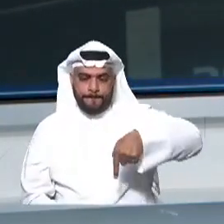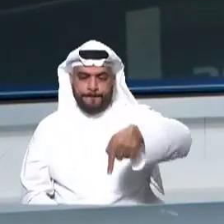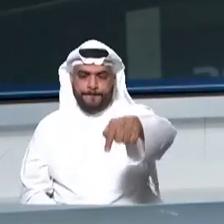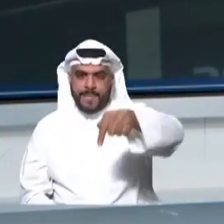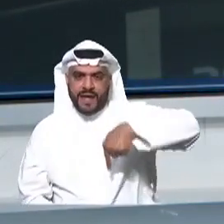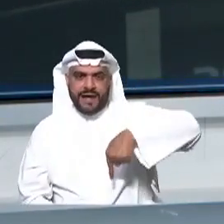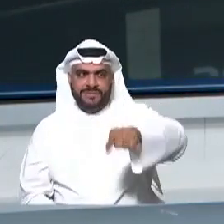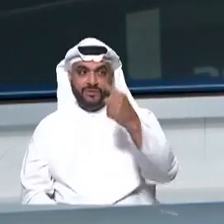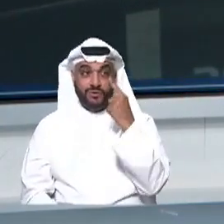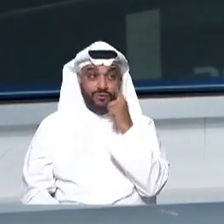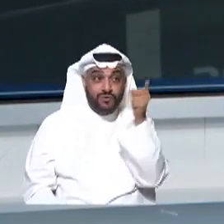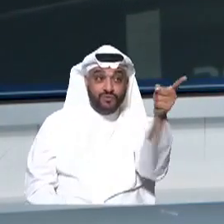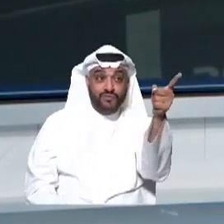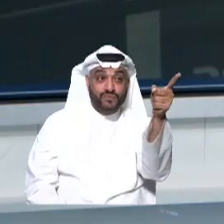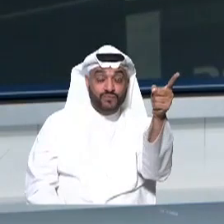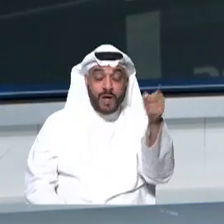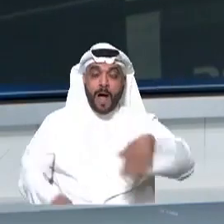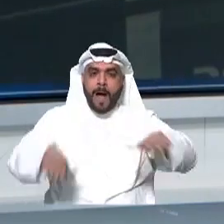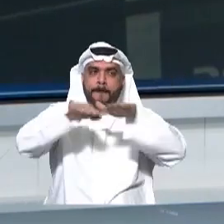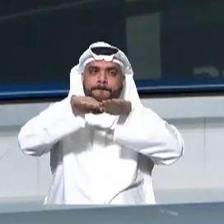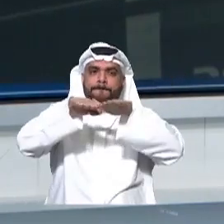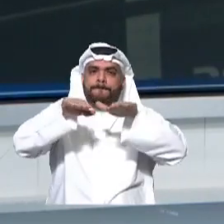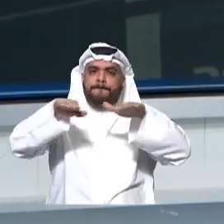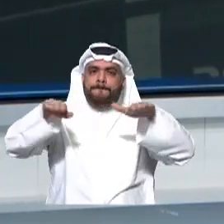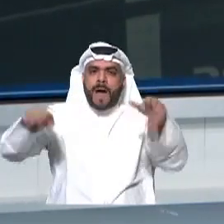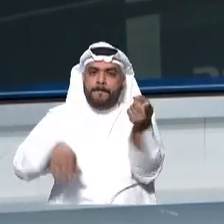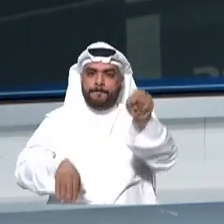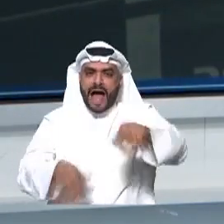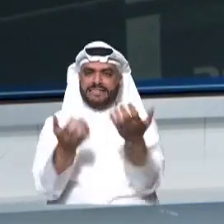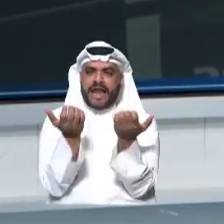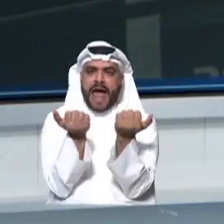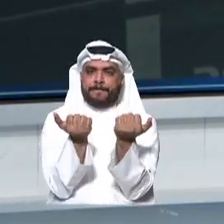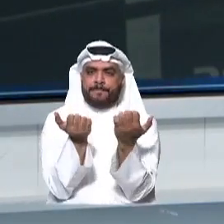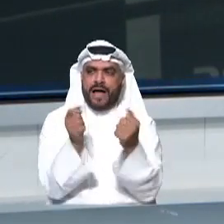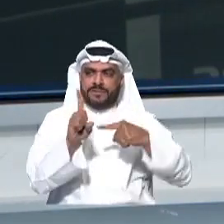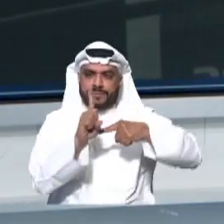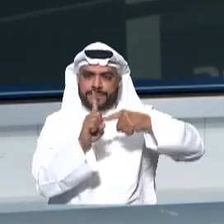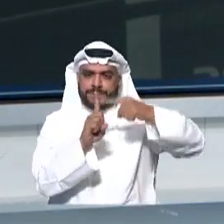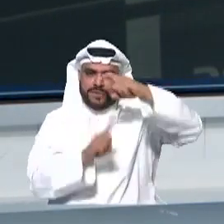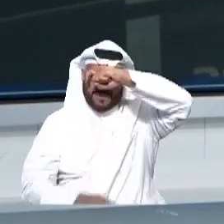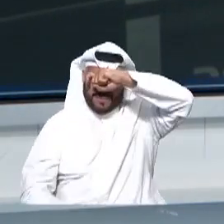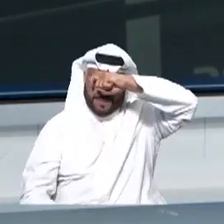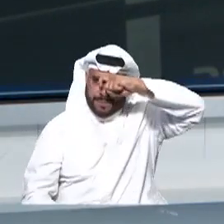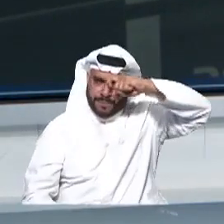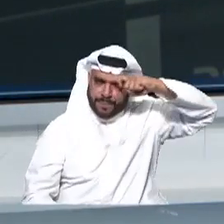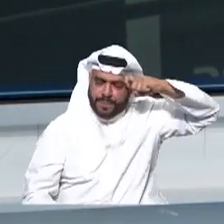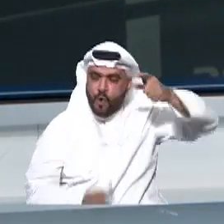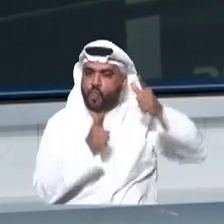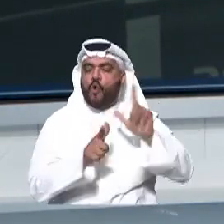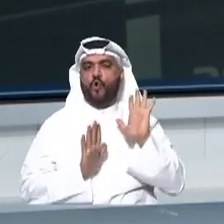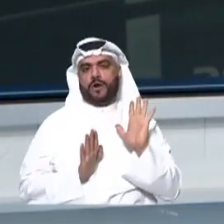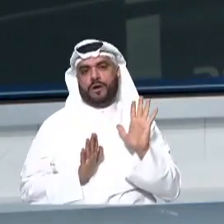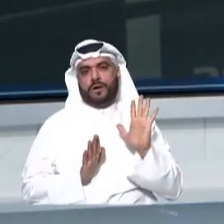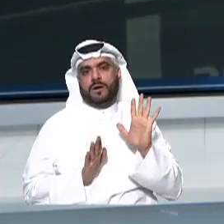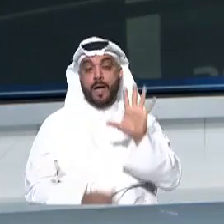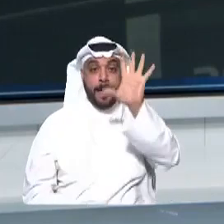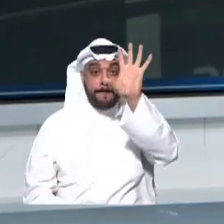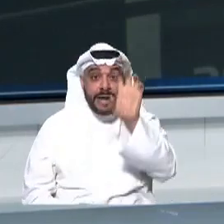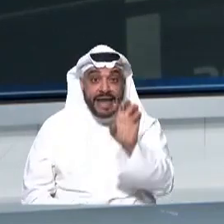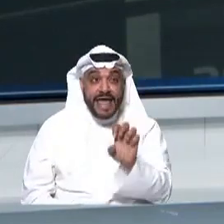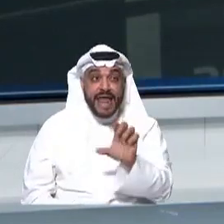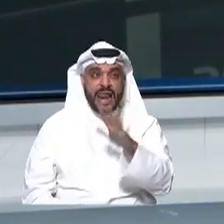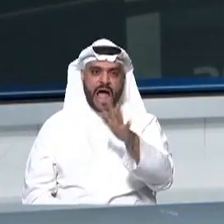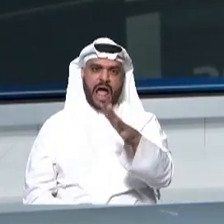5 أيام القادمة إن شاء الله استقرار في الطقس. اليوم الغد أجواءنا شديدة الحرارة خلال فترة النهار، تميل إلى الحرارة ليلا مع استمرار